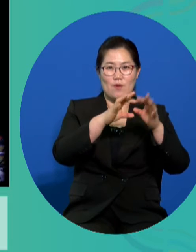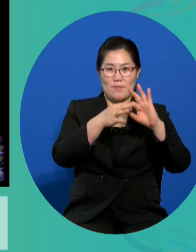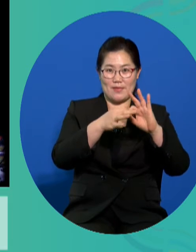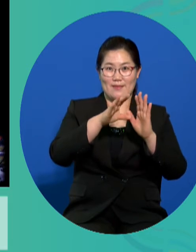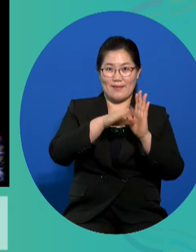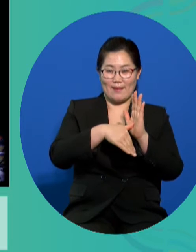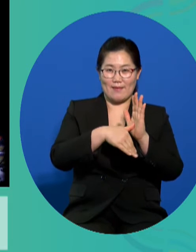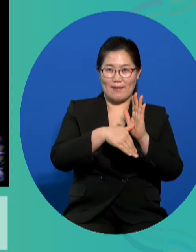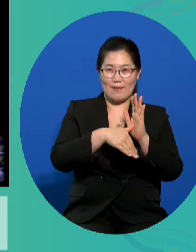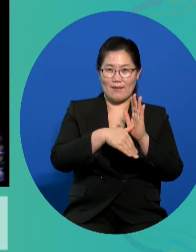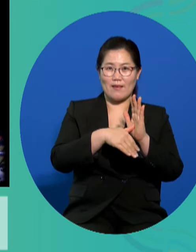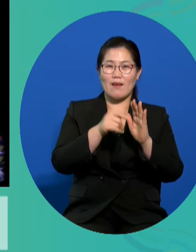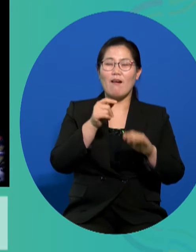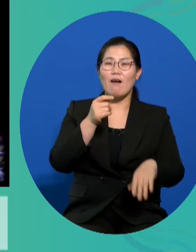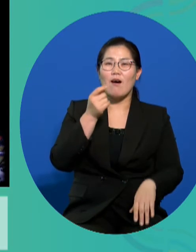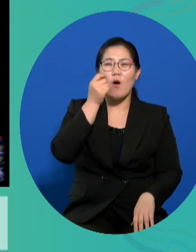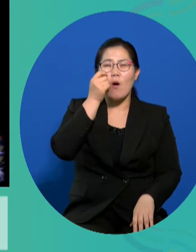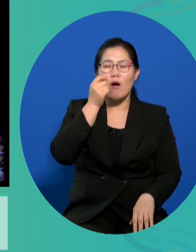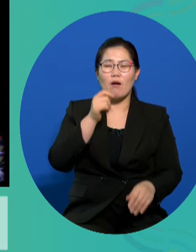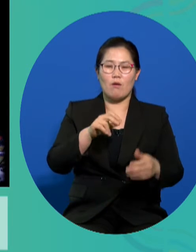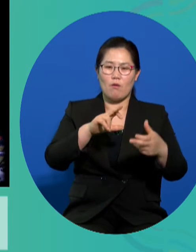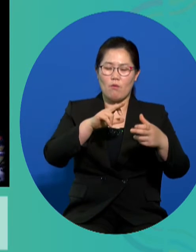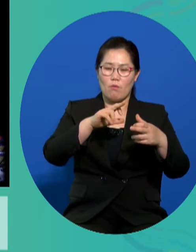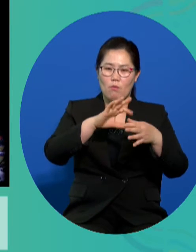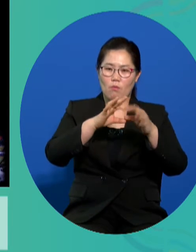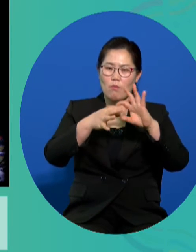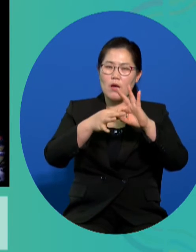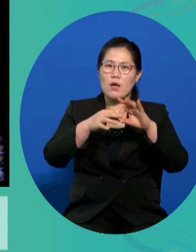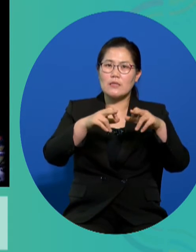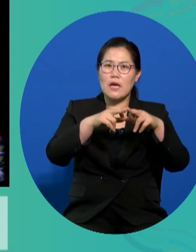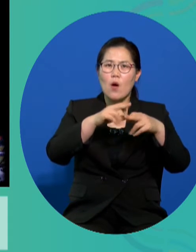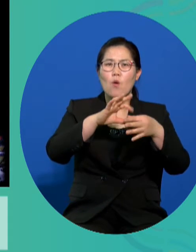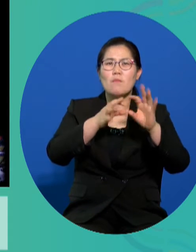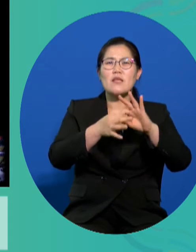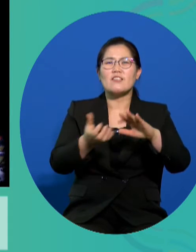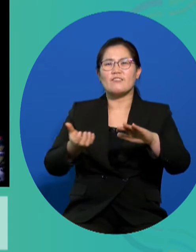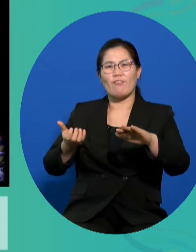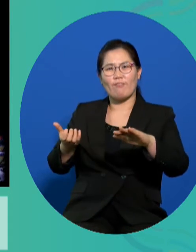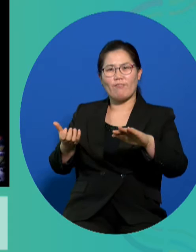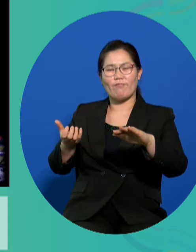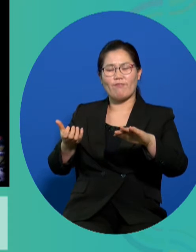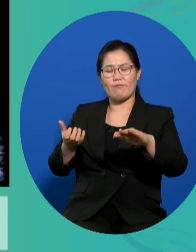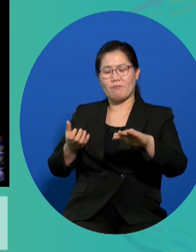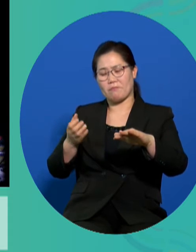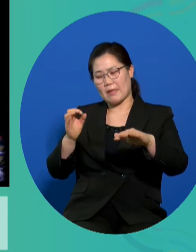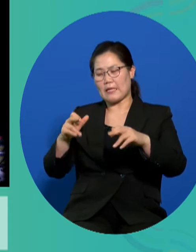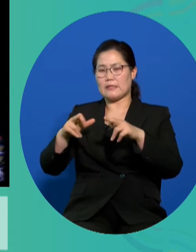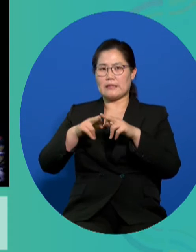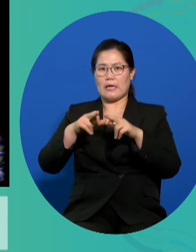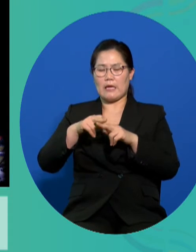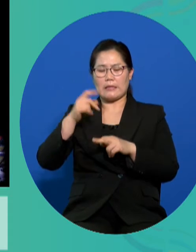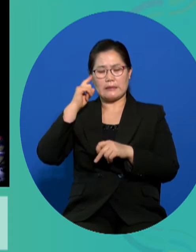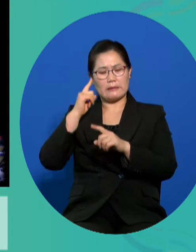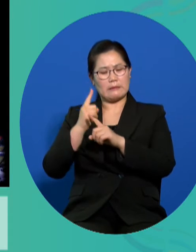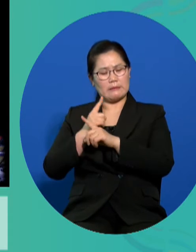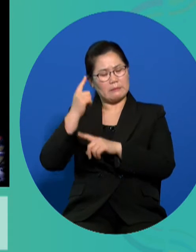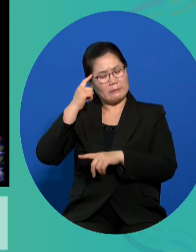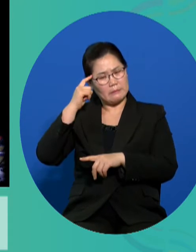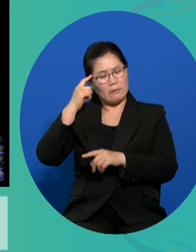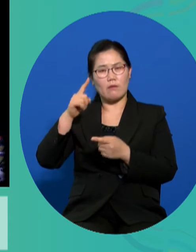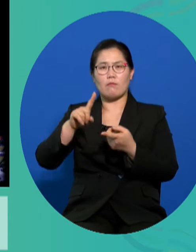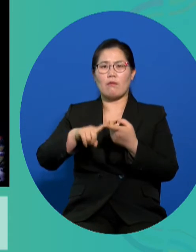5달 전만 해도 사실 대국민에 대한 장애인 인식 아니면 패럴림픽에 대한 인식이 50%도 안 됐었습니다,